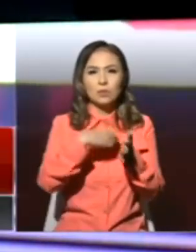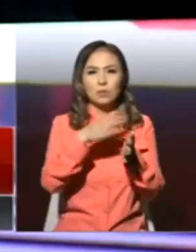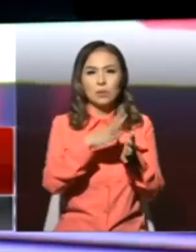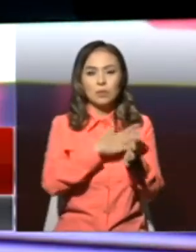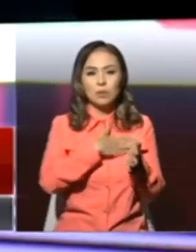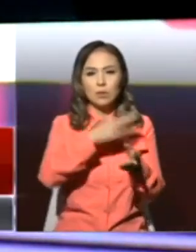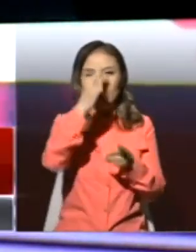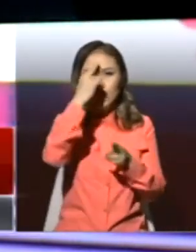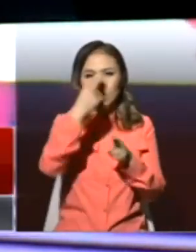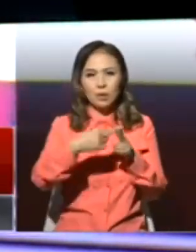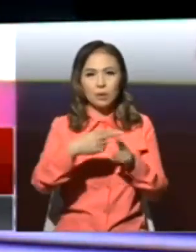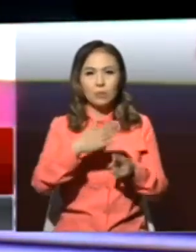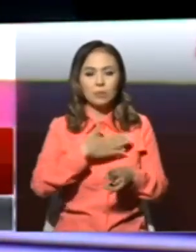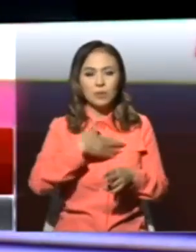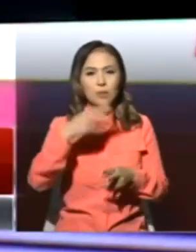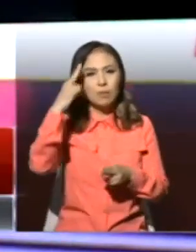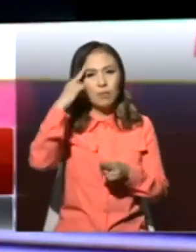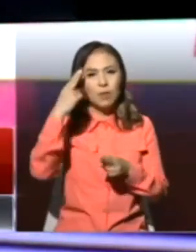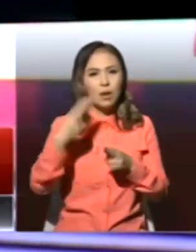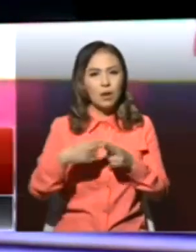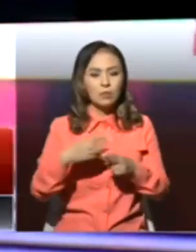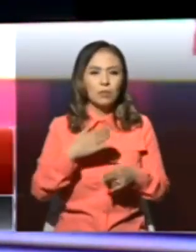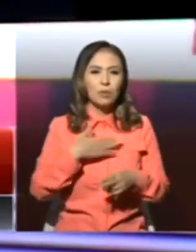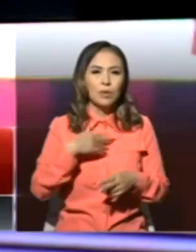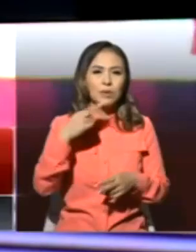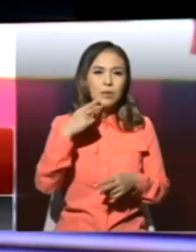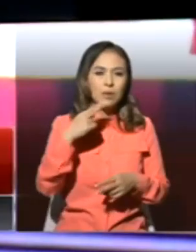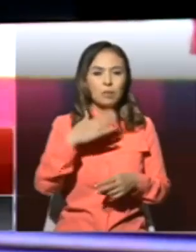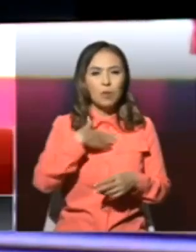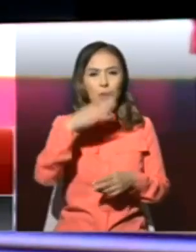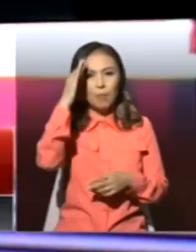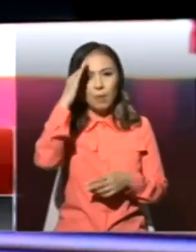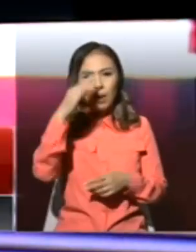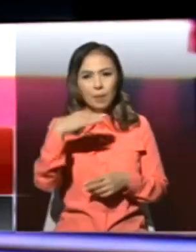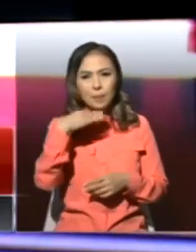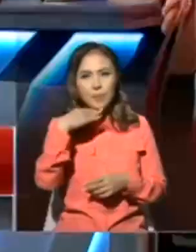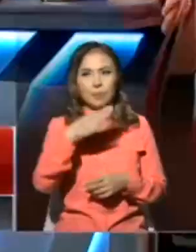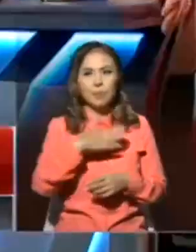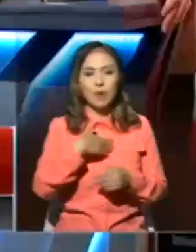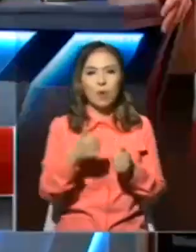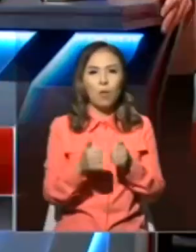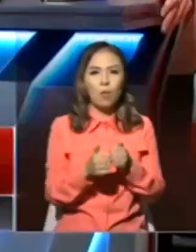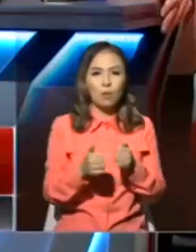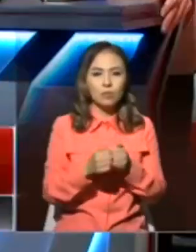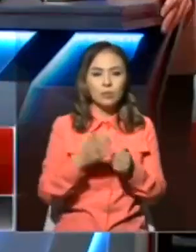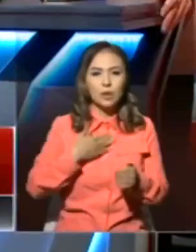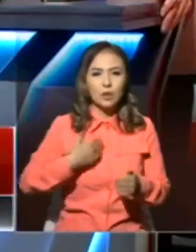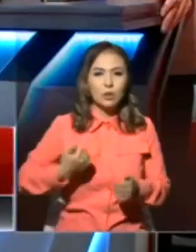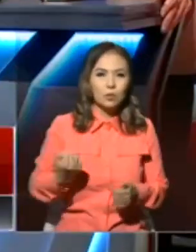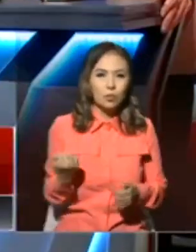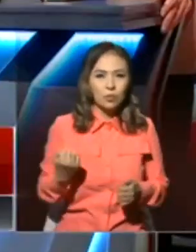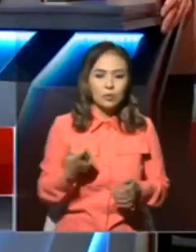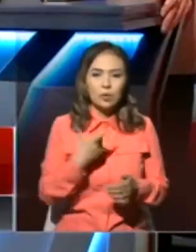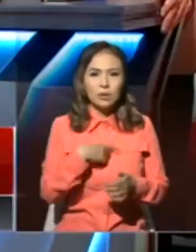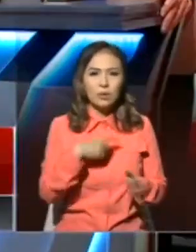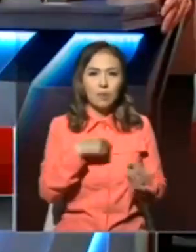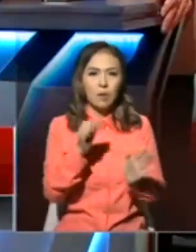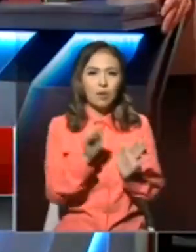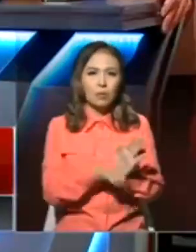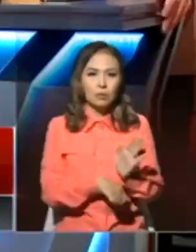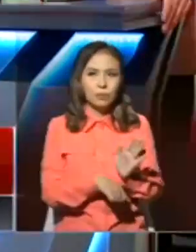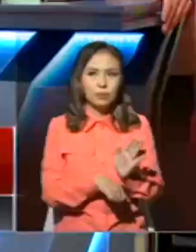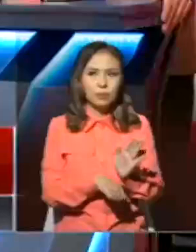інім, менің ағам, менің әкем, менің көршім, менің досым өз-өзіне қол жұмсады